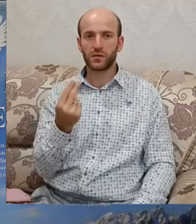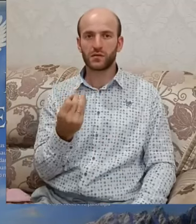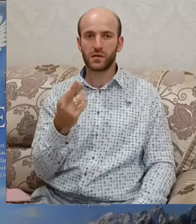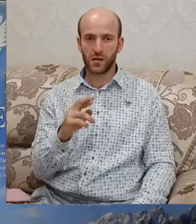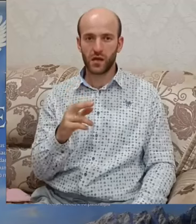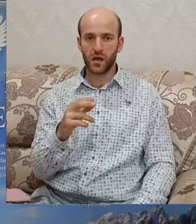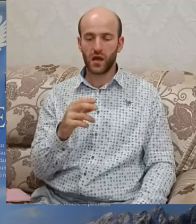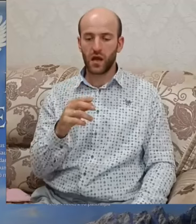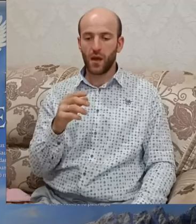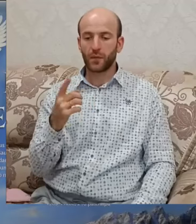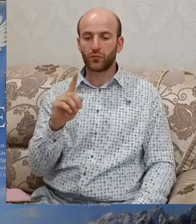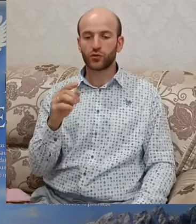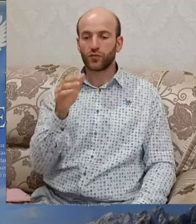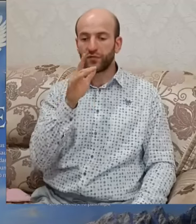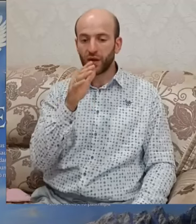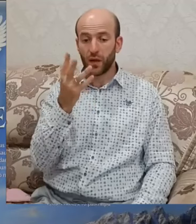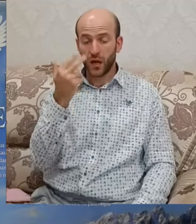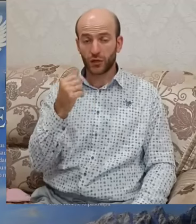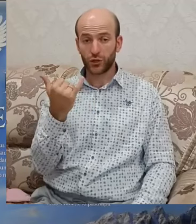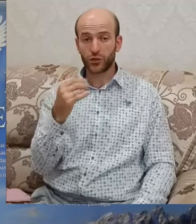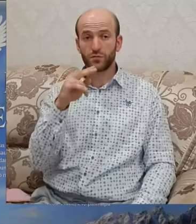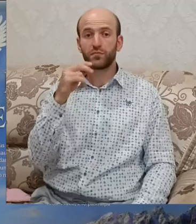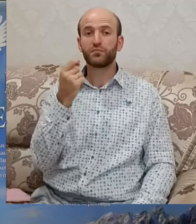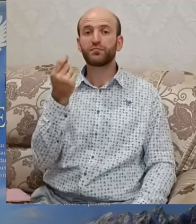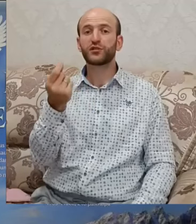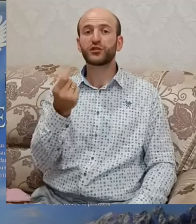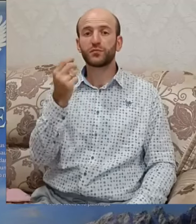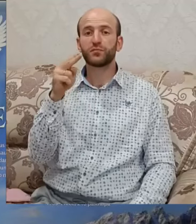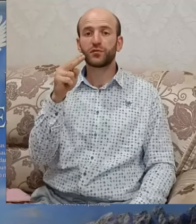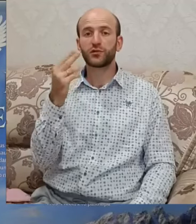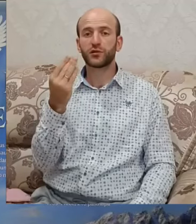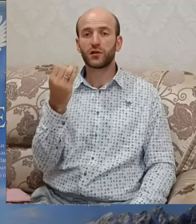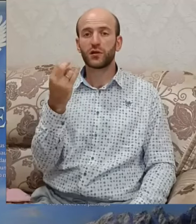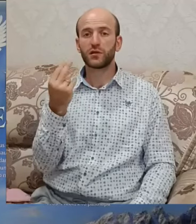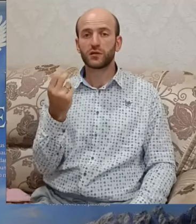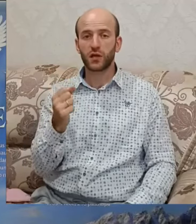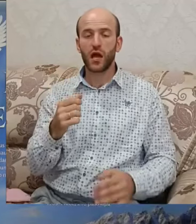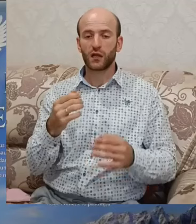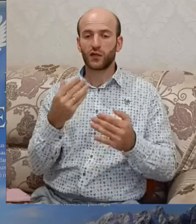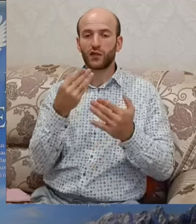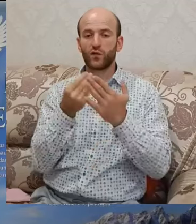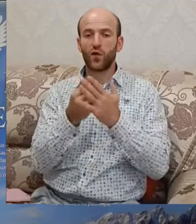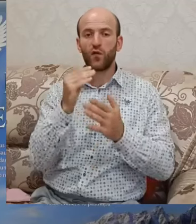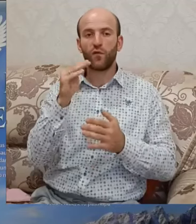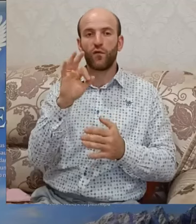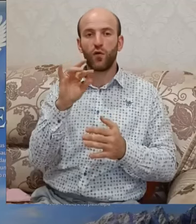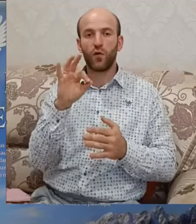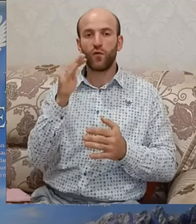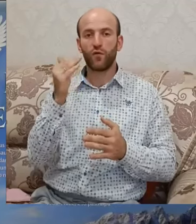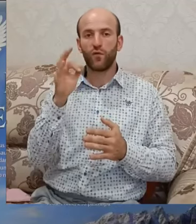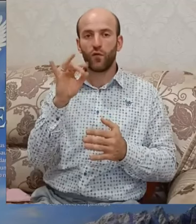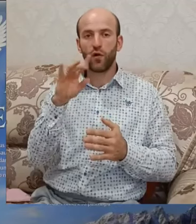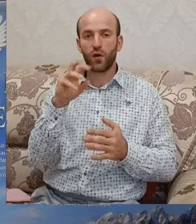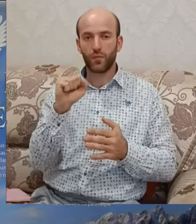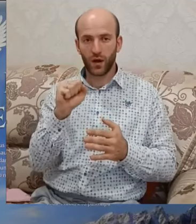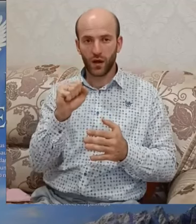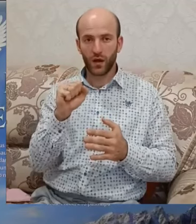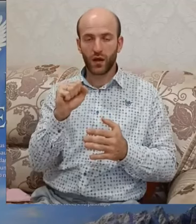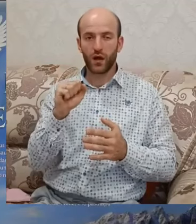Аминь. Аминь. Kokiu laiku mes gyvename? В какое время мы живем? Не нетикеемо. Не неверие.